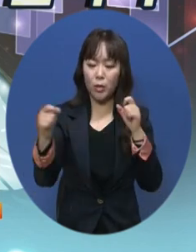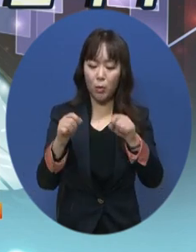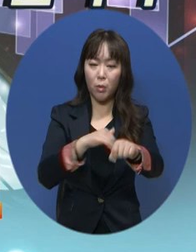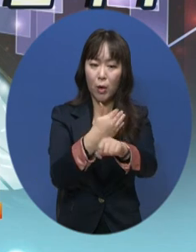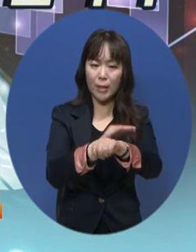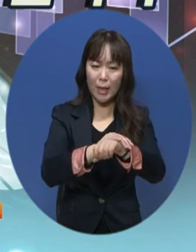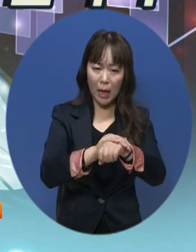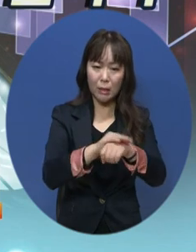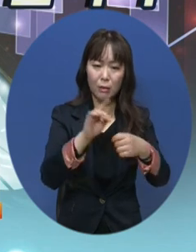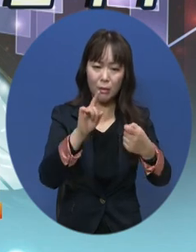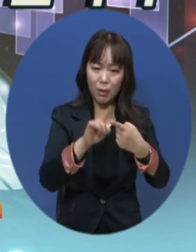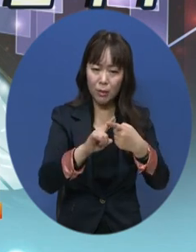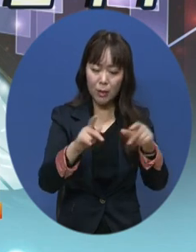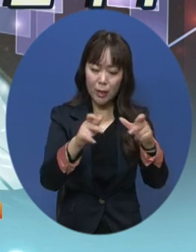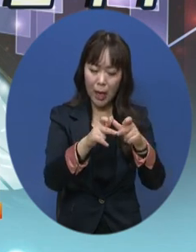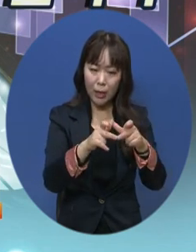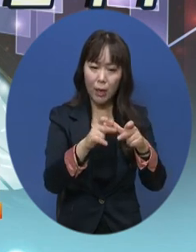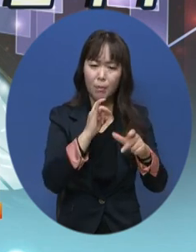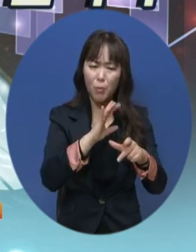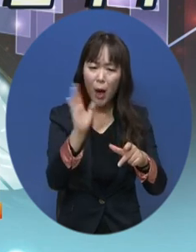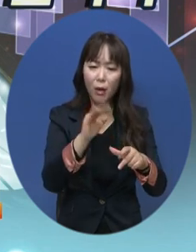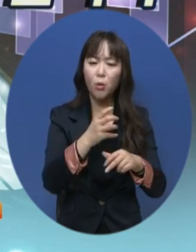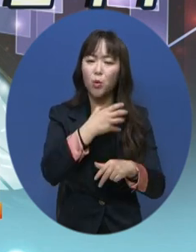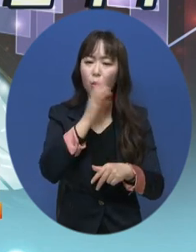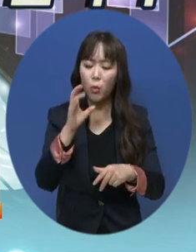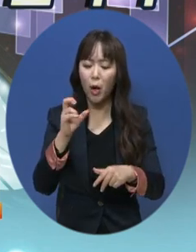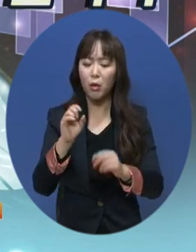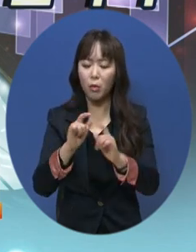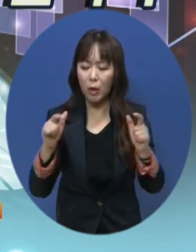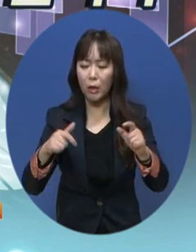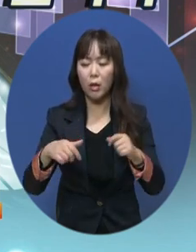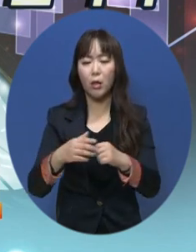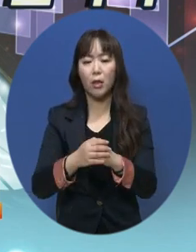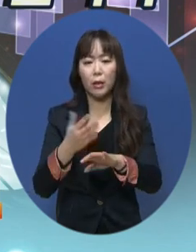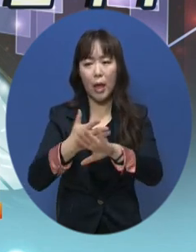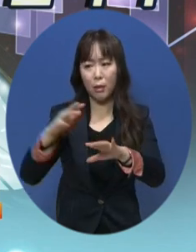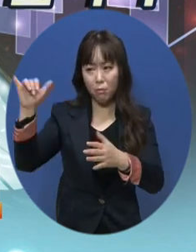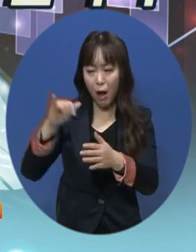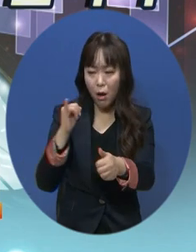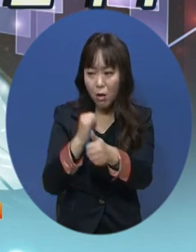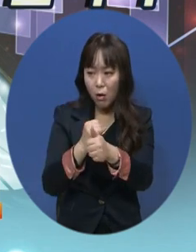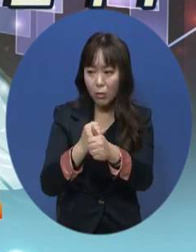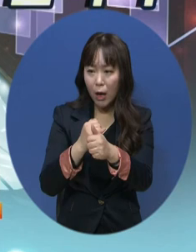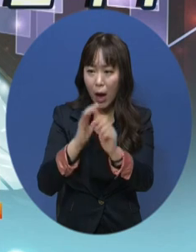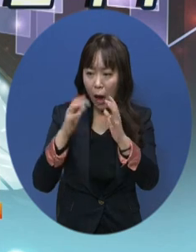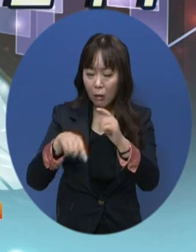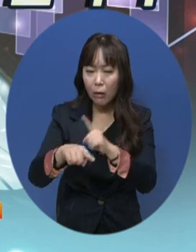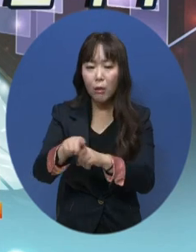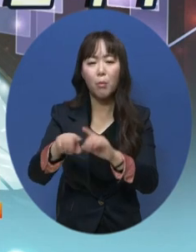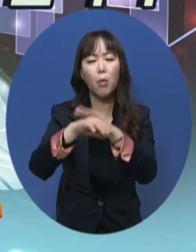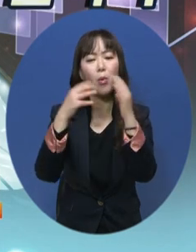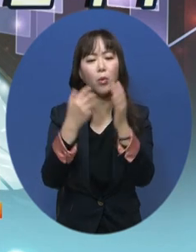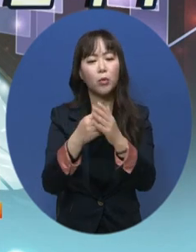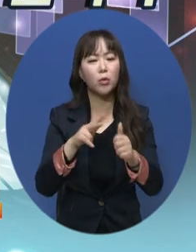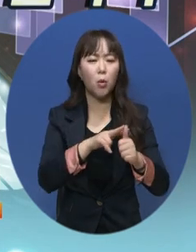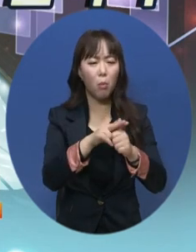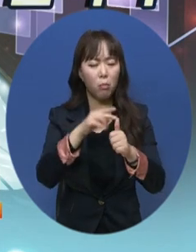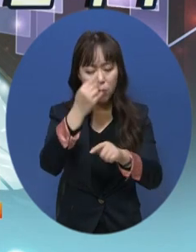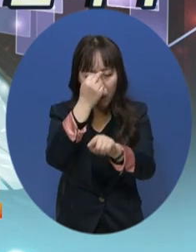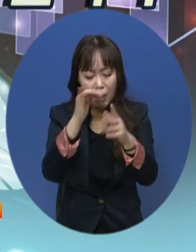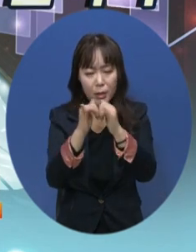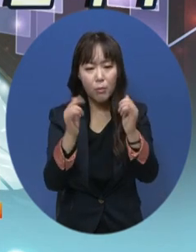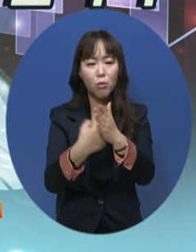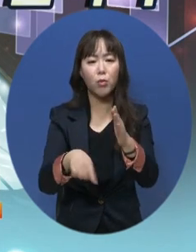지켜지고 있는지 장애인뿐만 아니라 노인과 다문화 등 정보 취약 계층을 위해